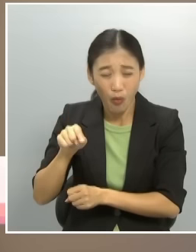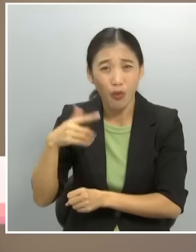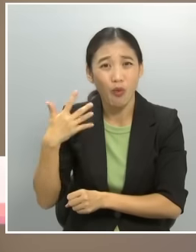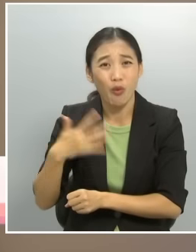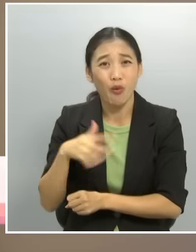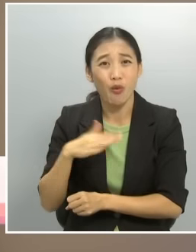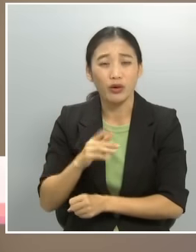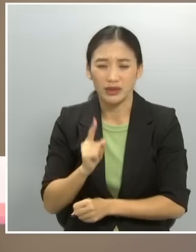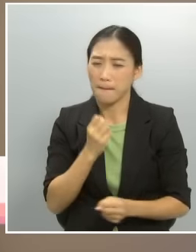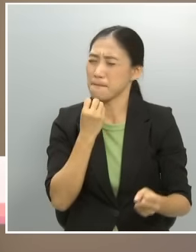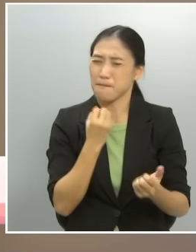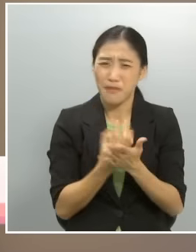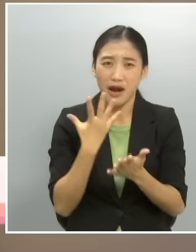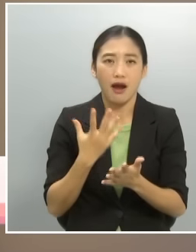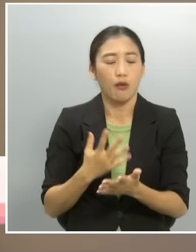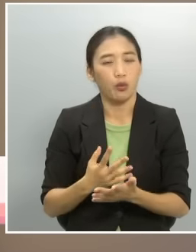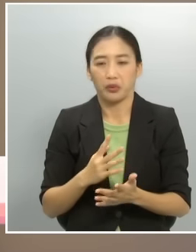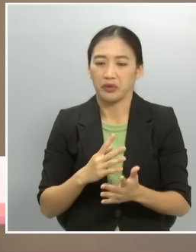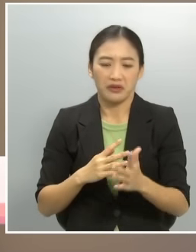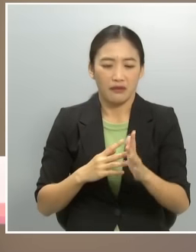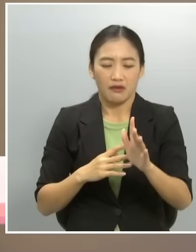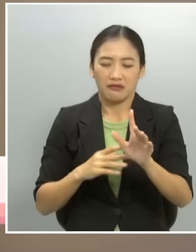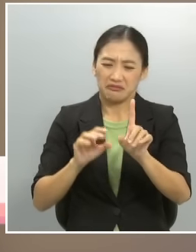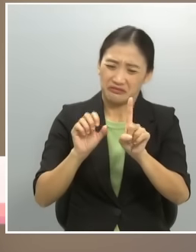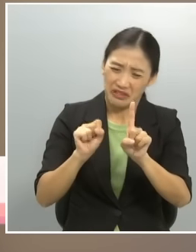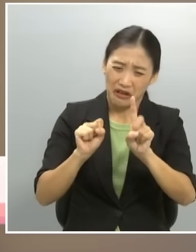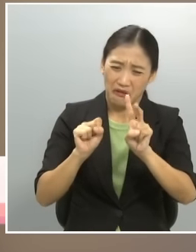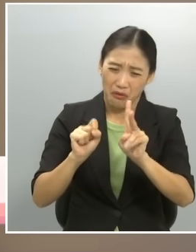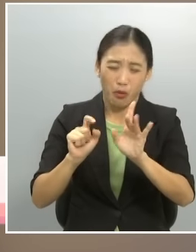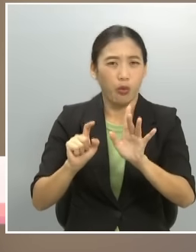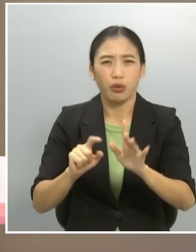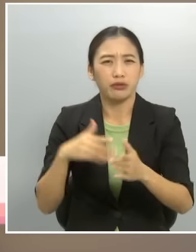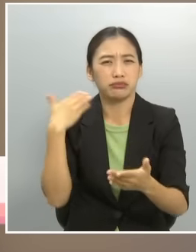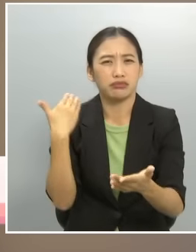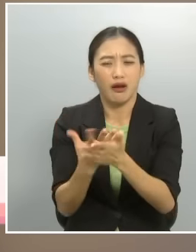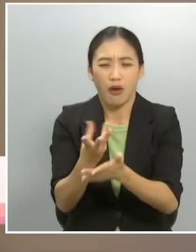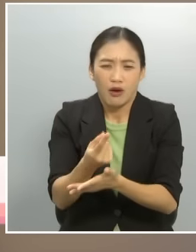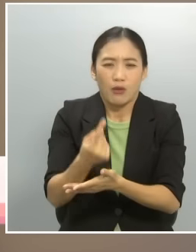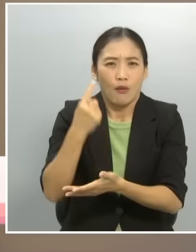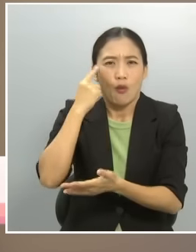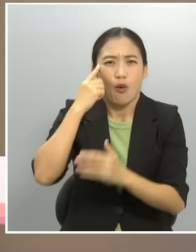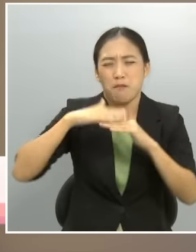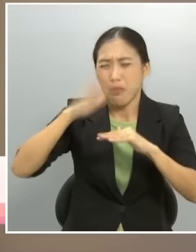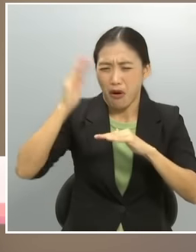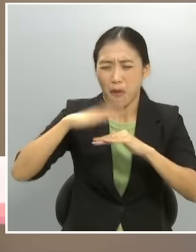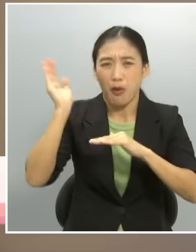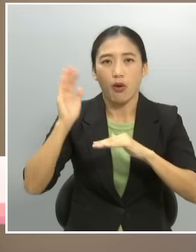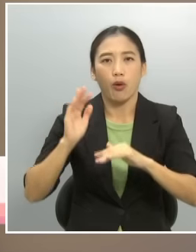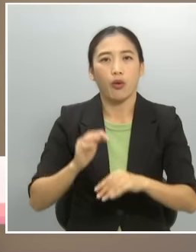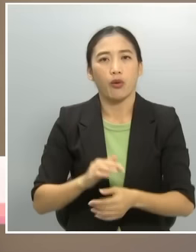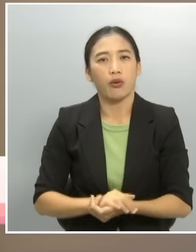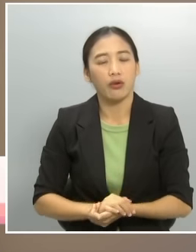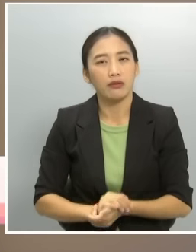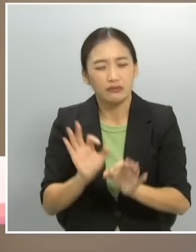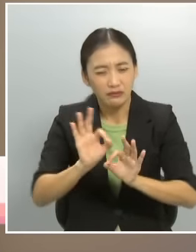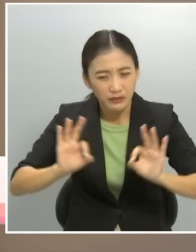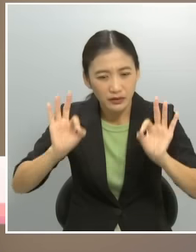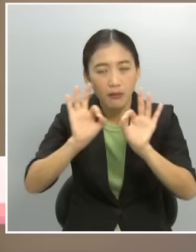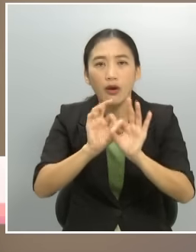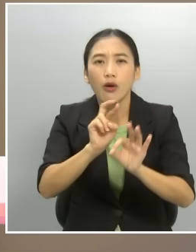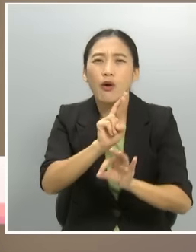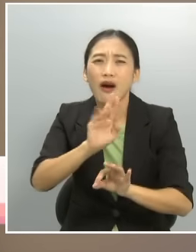คือผมว่าหลายแสน ประเมินค่าไม่ได้ ประเมินค่าไม่ได้แล้วแล้วยังมีพระประมาณพิไทยด้วยนี่โอ้โหแล้วเป็นของรัชกาลที่5ครับคุณผู้ชม